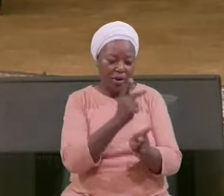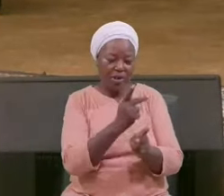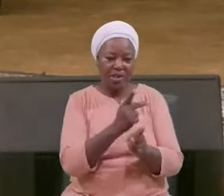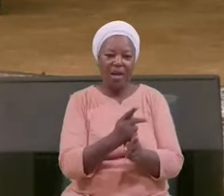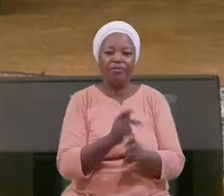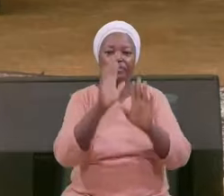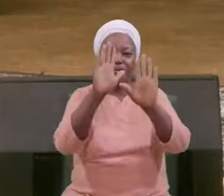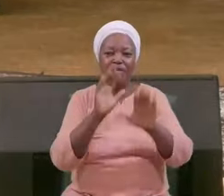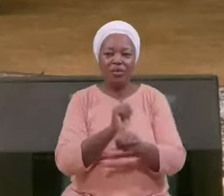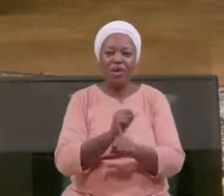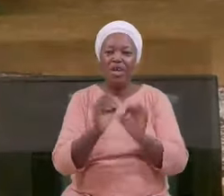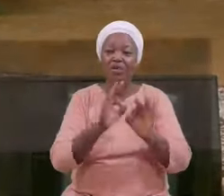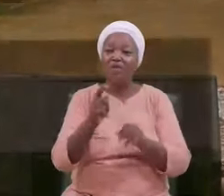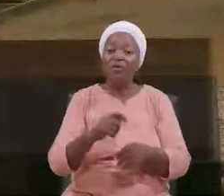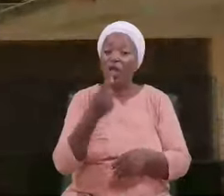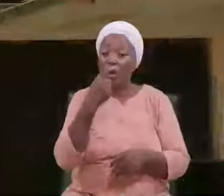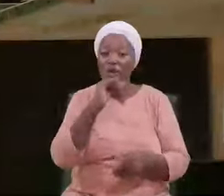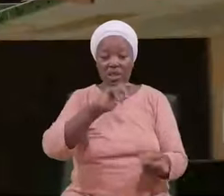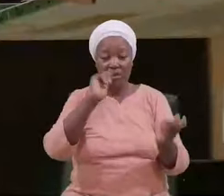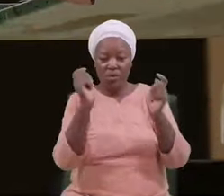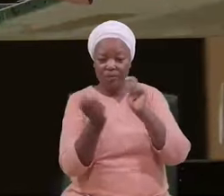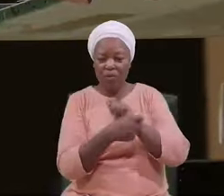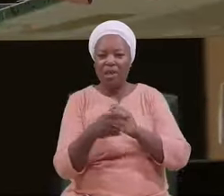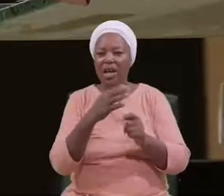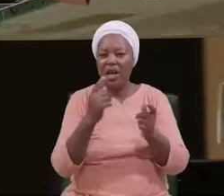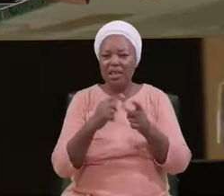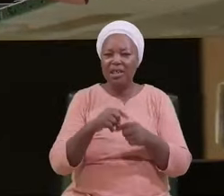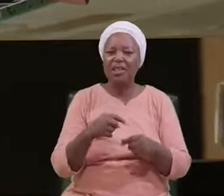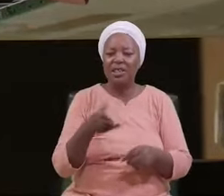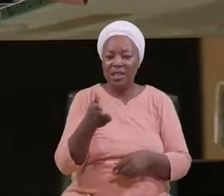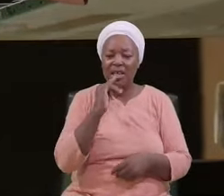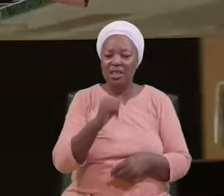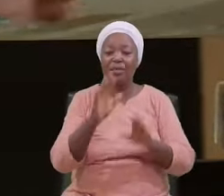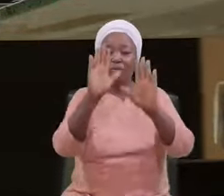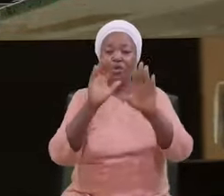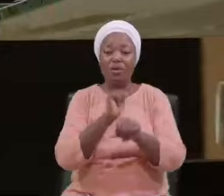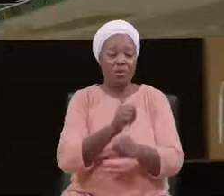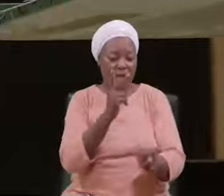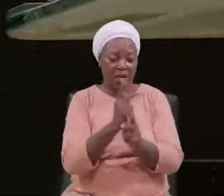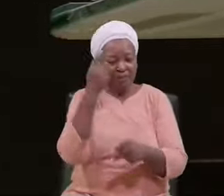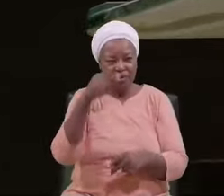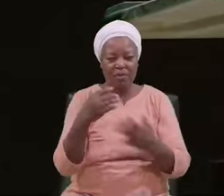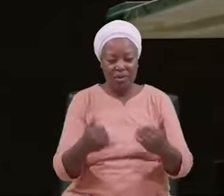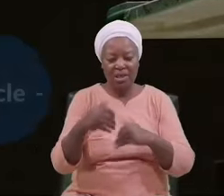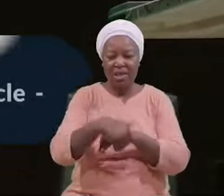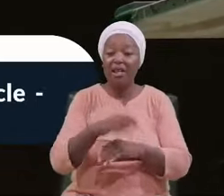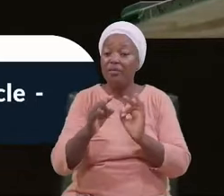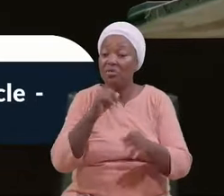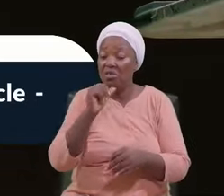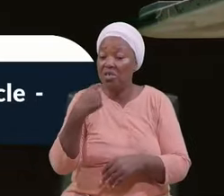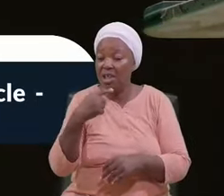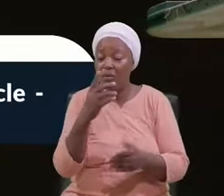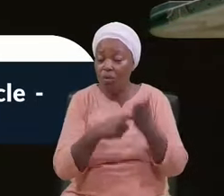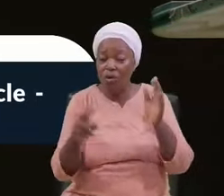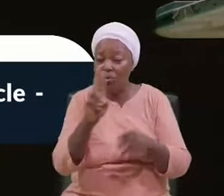est réformée, il y a un miracle réservé pour vous ce soir. Si vous n'allez pas dire ce que vous